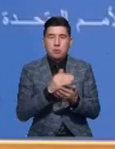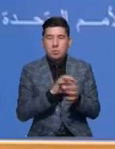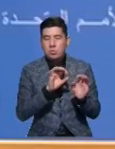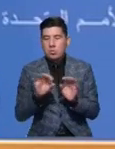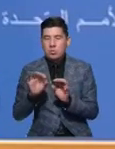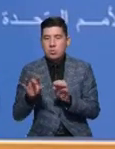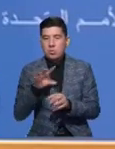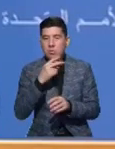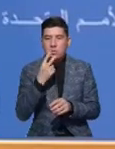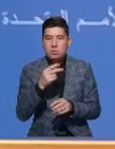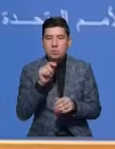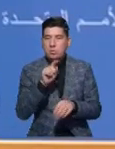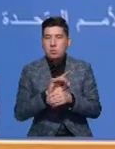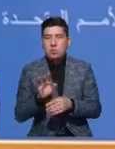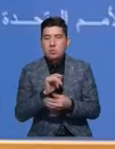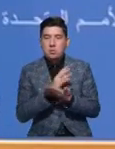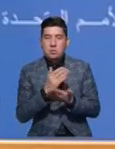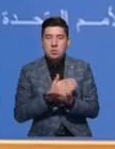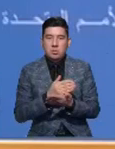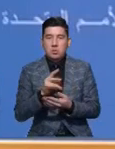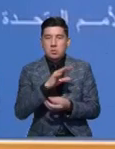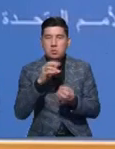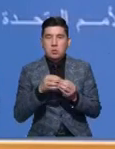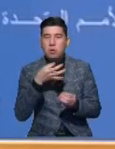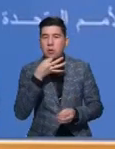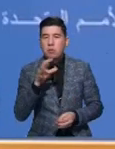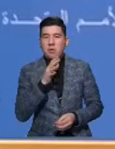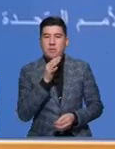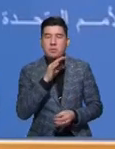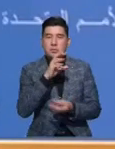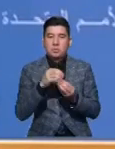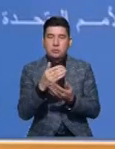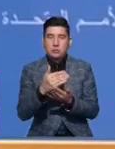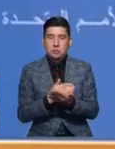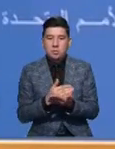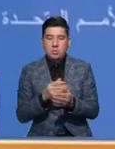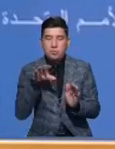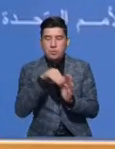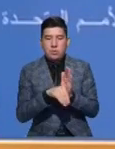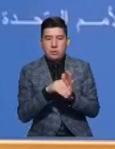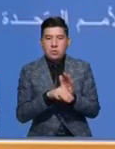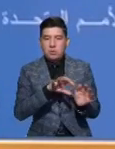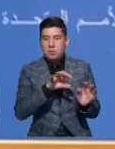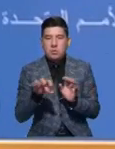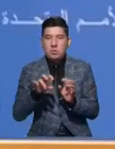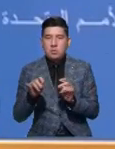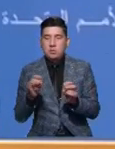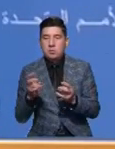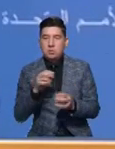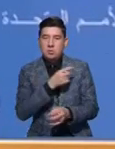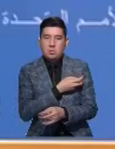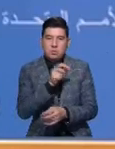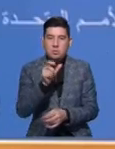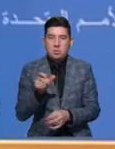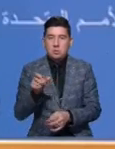И они не должны быть объектом боевых действий. Любая военная операция вокруг больницы внутри них должна предпринимать шаги по защите пациентов,